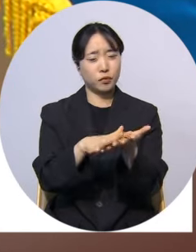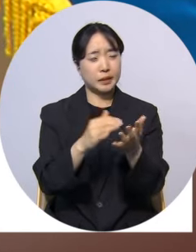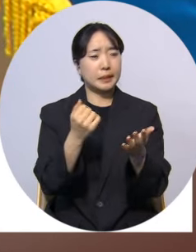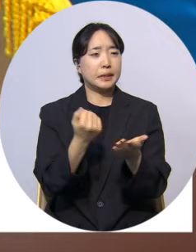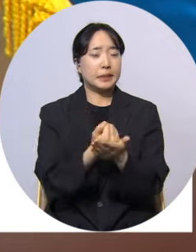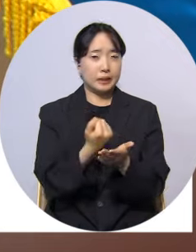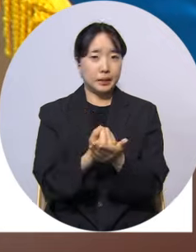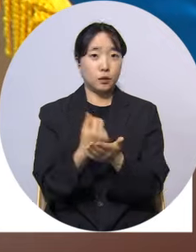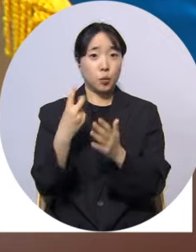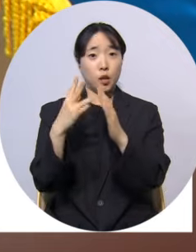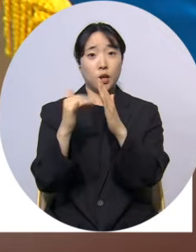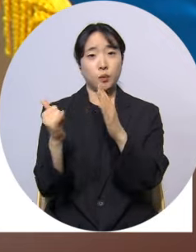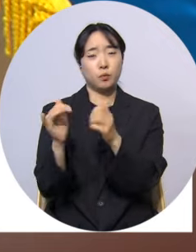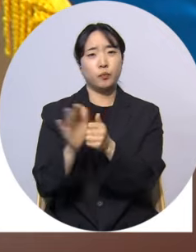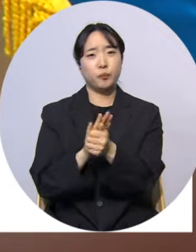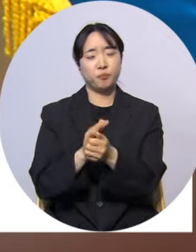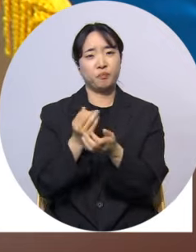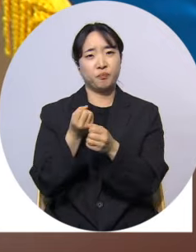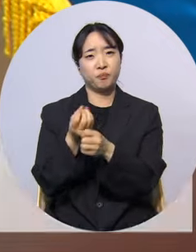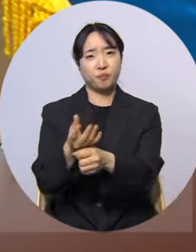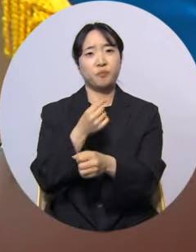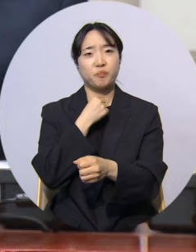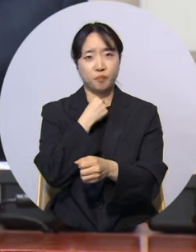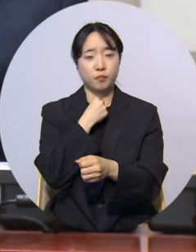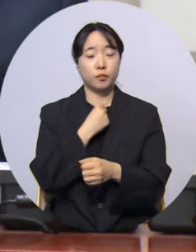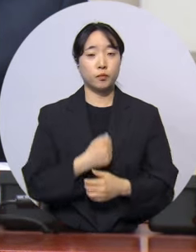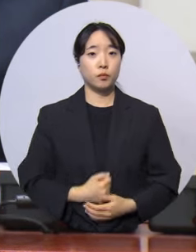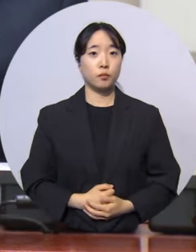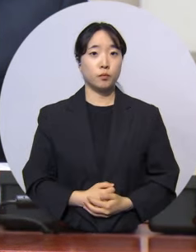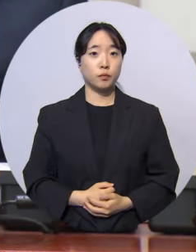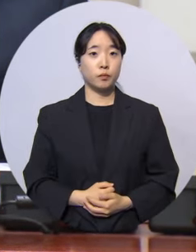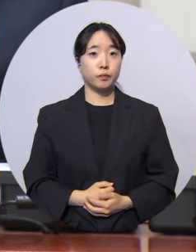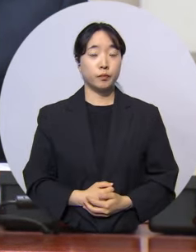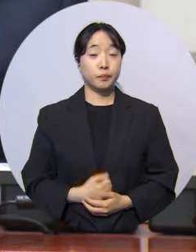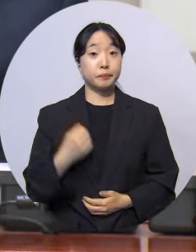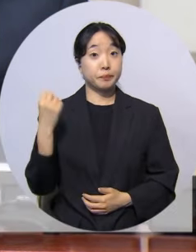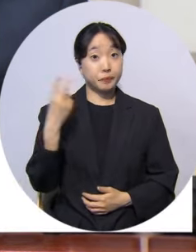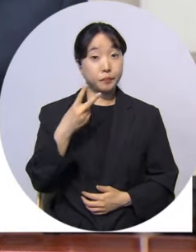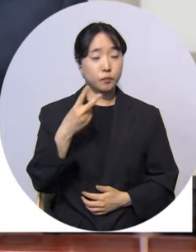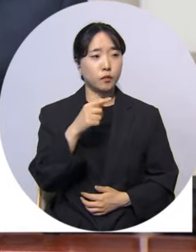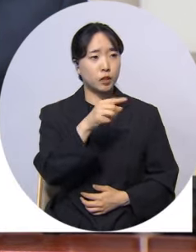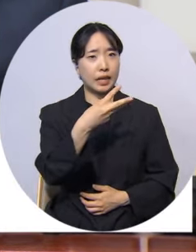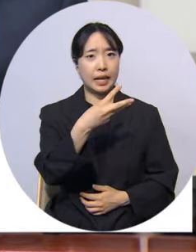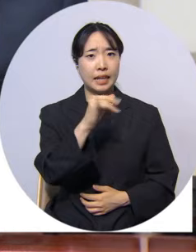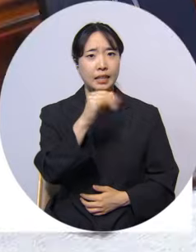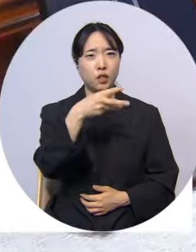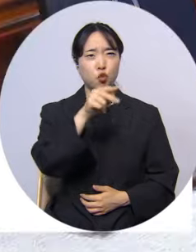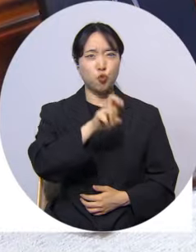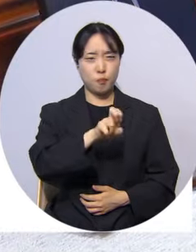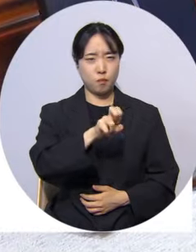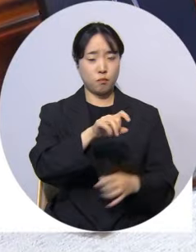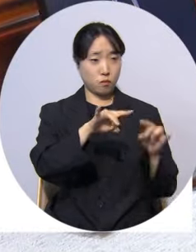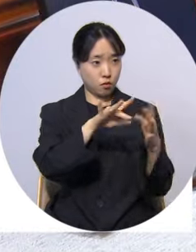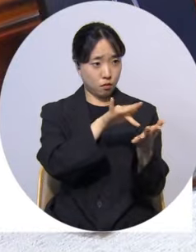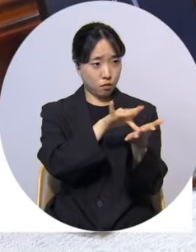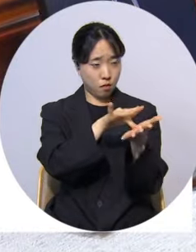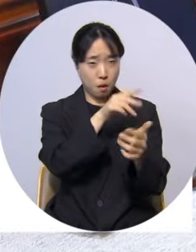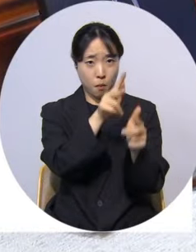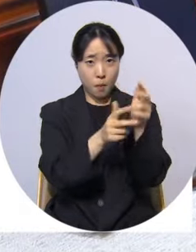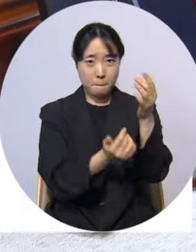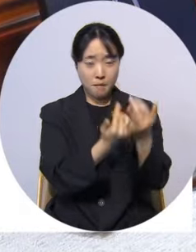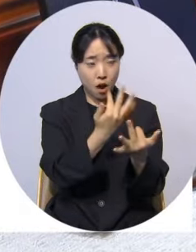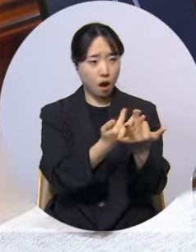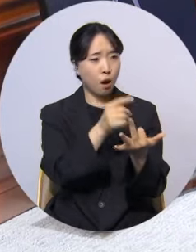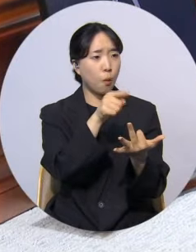유가족분들께 위로의 말씀을 드립니다. 윤 대통령은 리튬전지 공장 화재와 관련해 과학적인